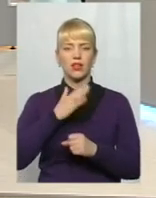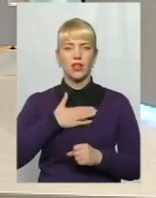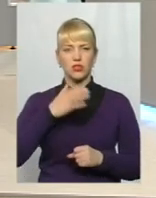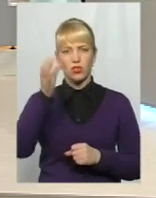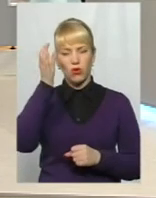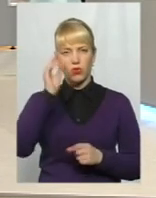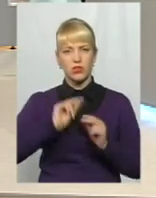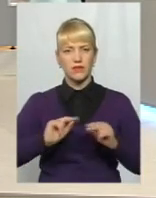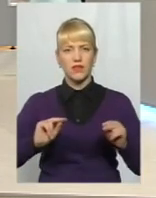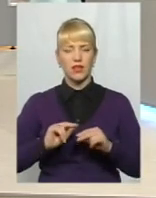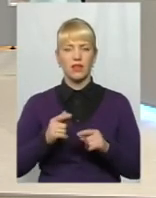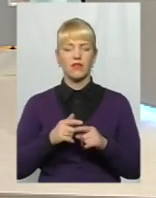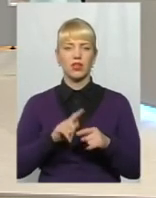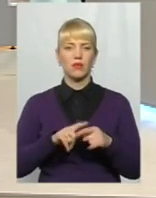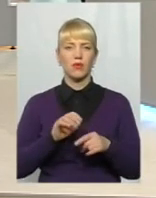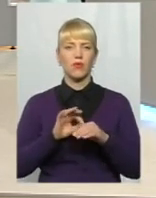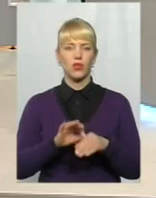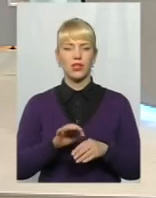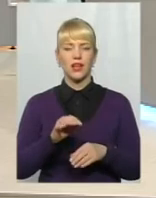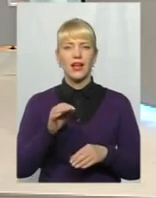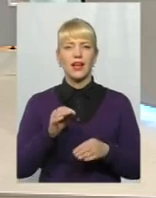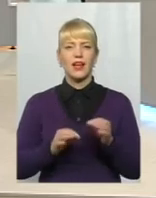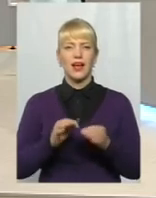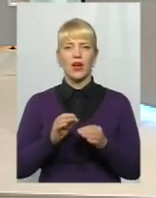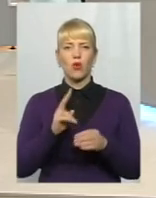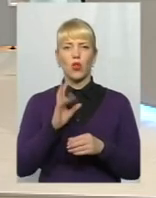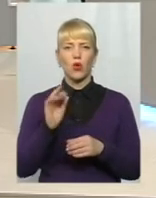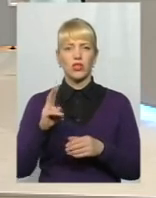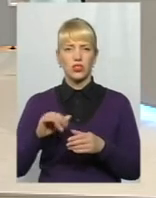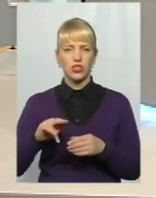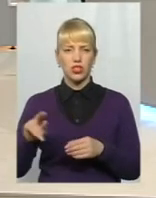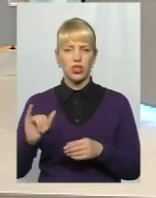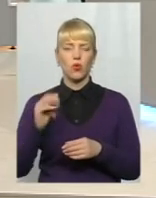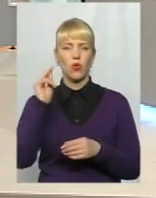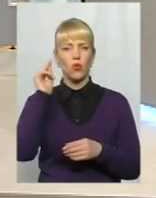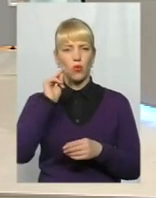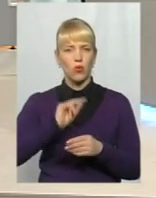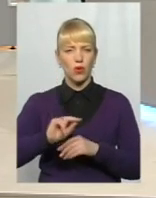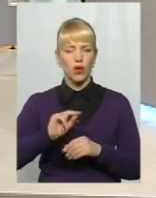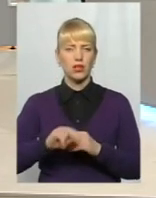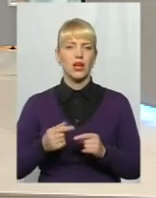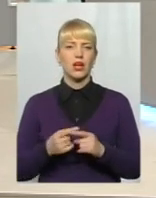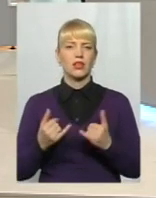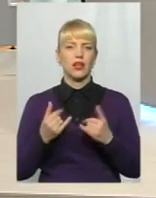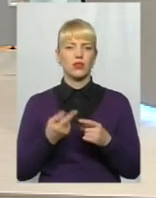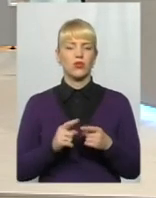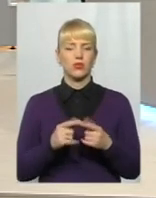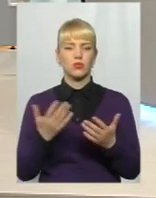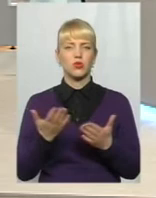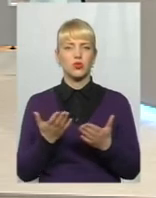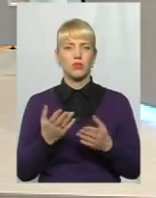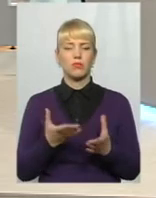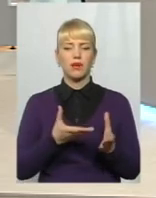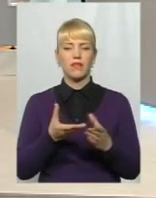в школах проводять екологічні уроки, вони проводять різні екологічні вікторини для того, щоб якось прививати